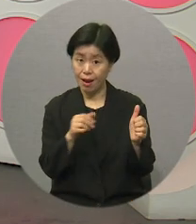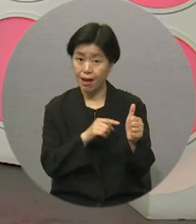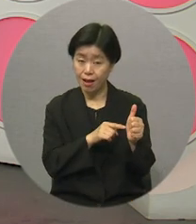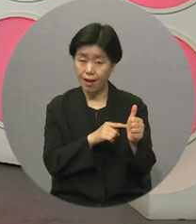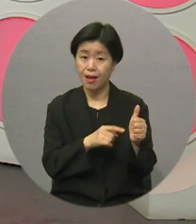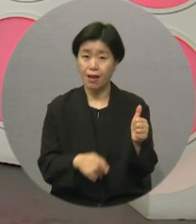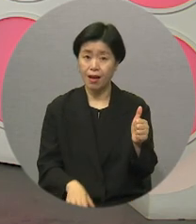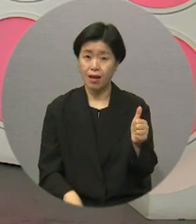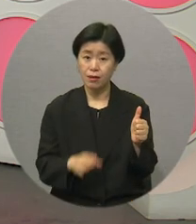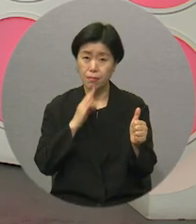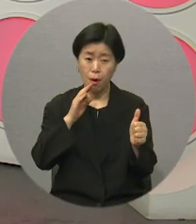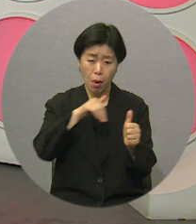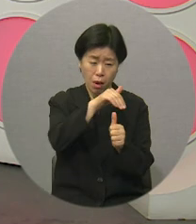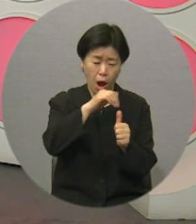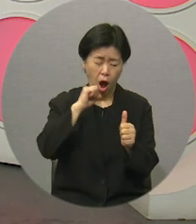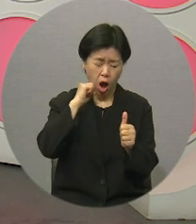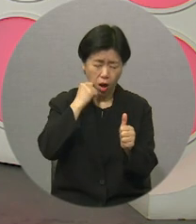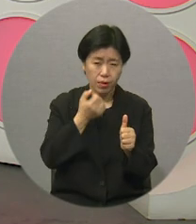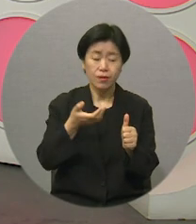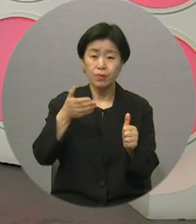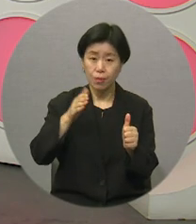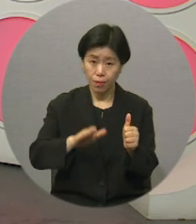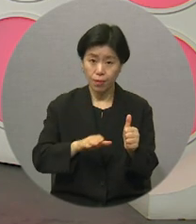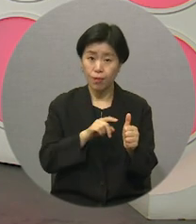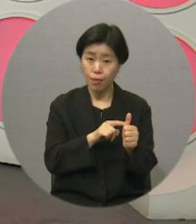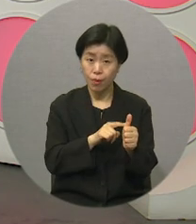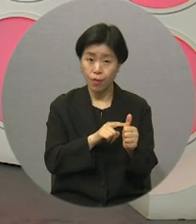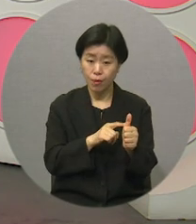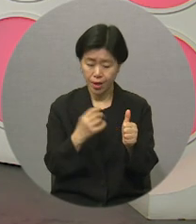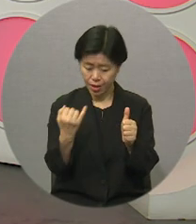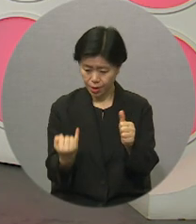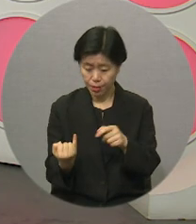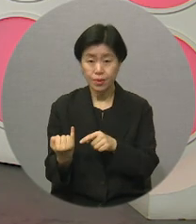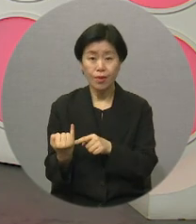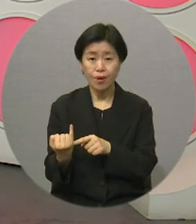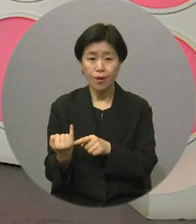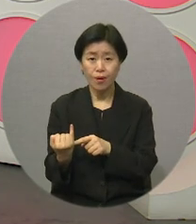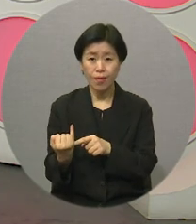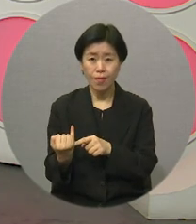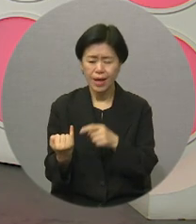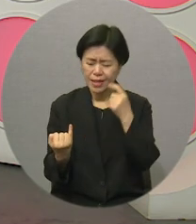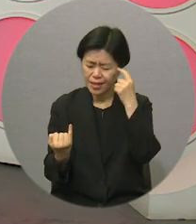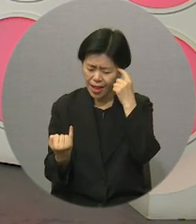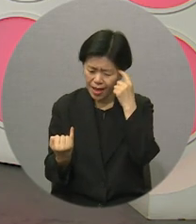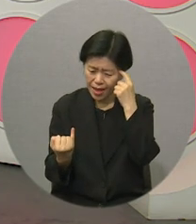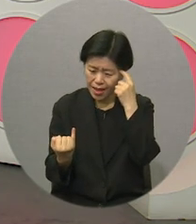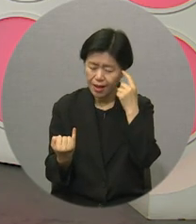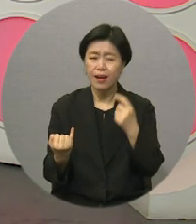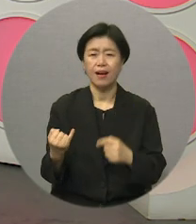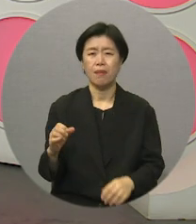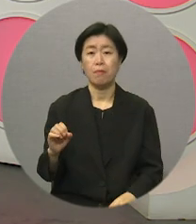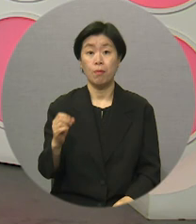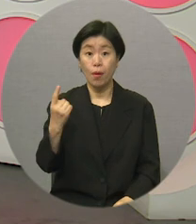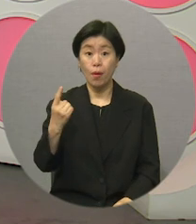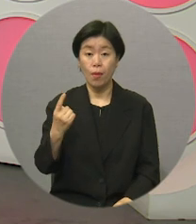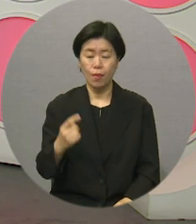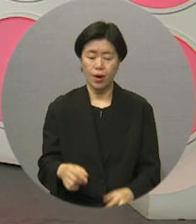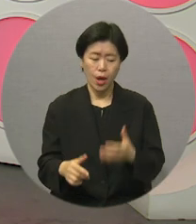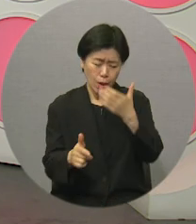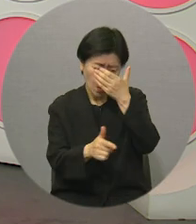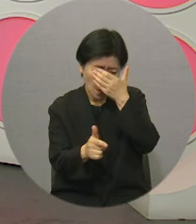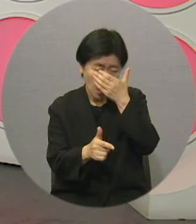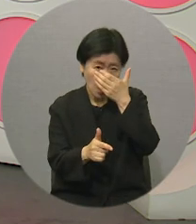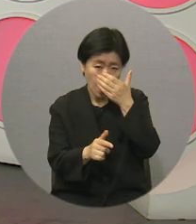몰리더라도 참 그래도 다행인 게 여동생 생각해서 용접시험 자격증을 딴다는 거. 그러면 사회에